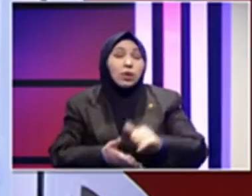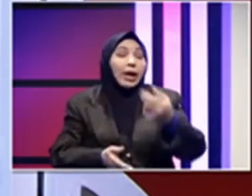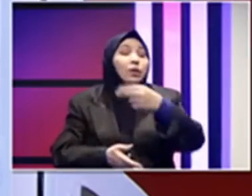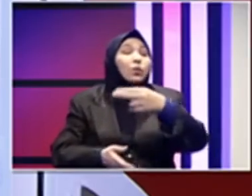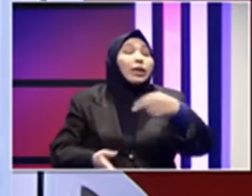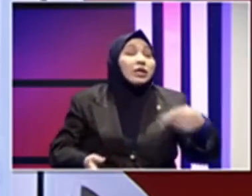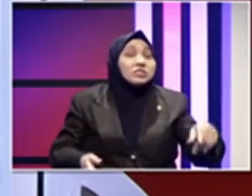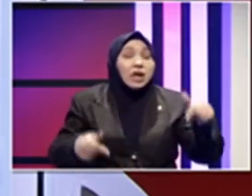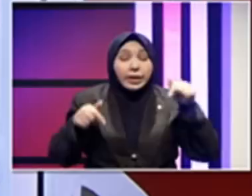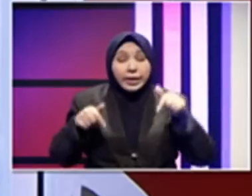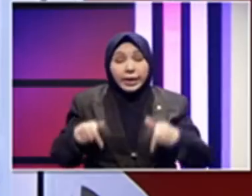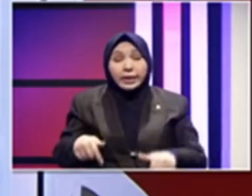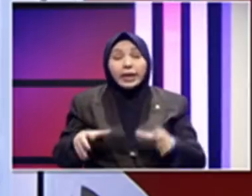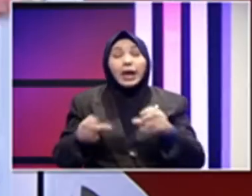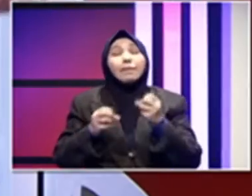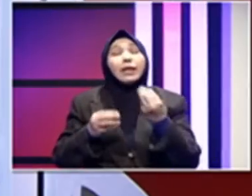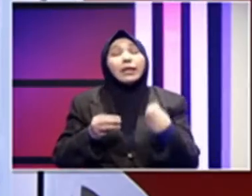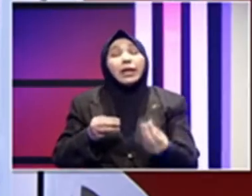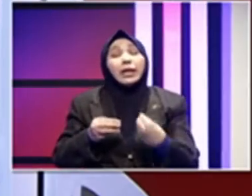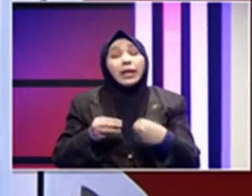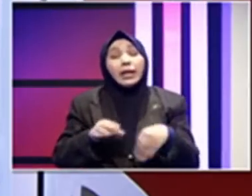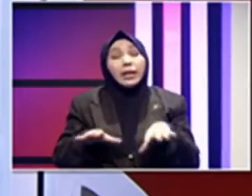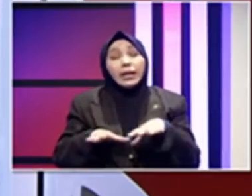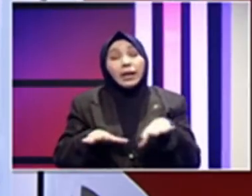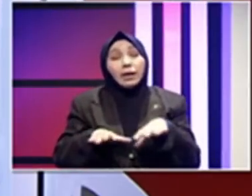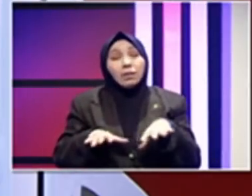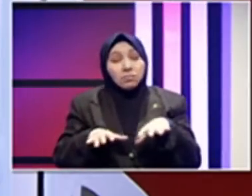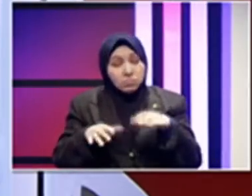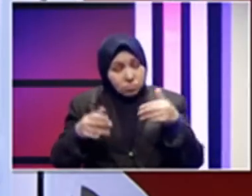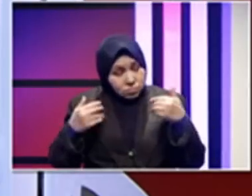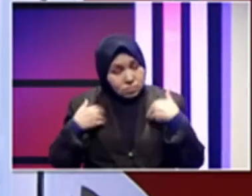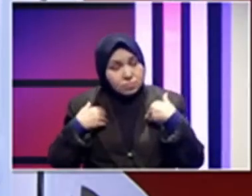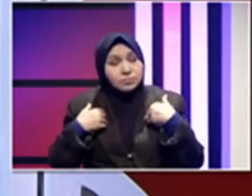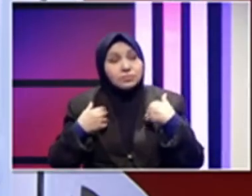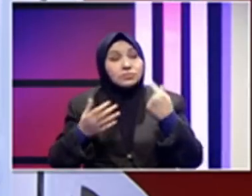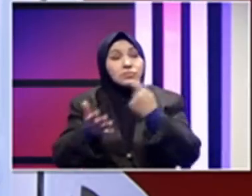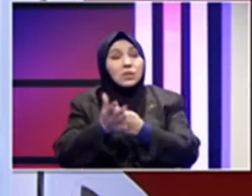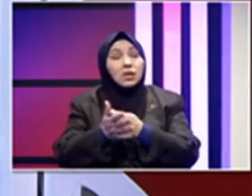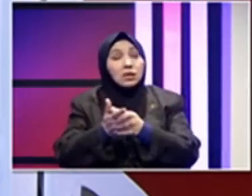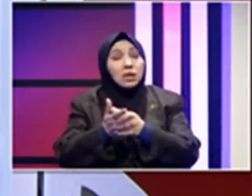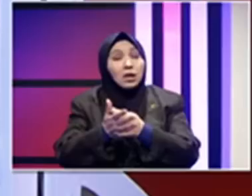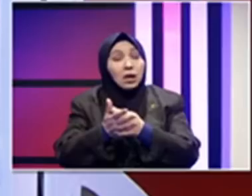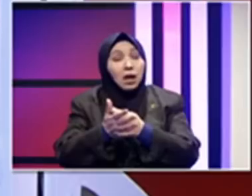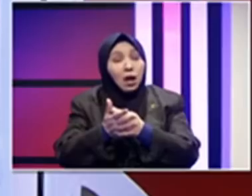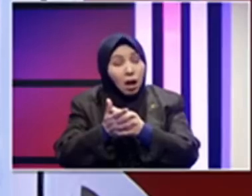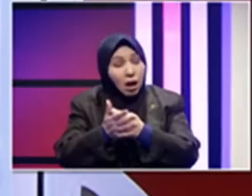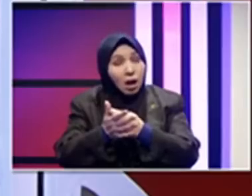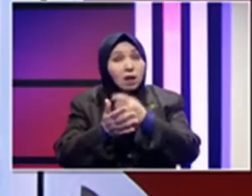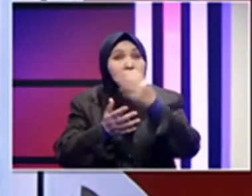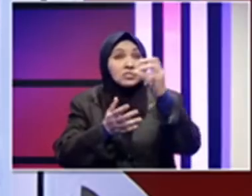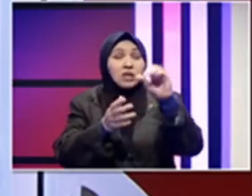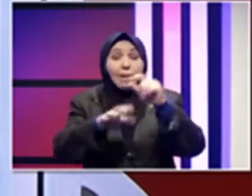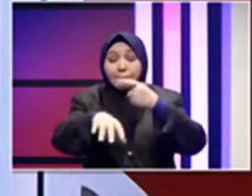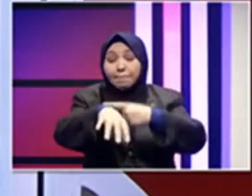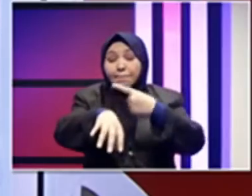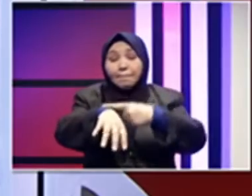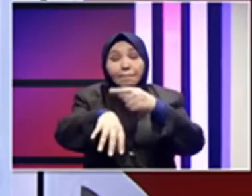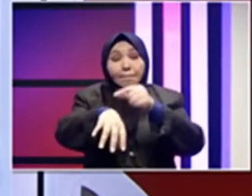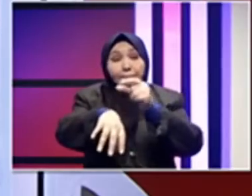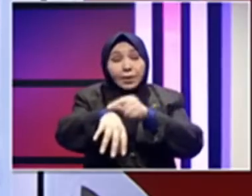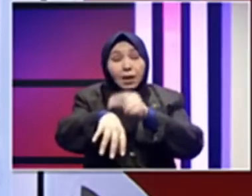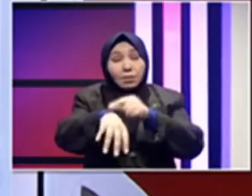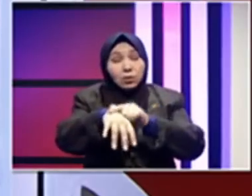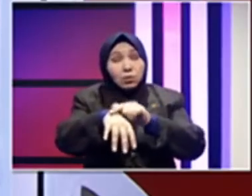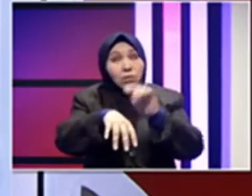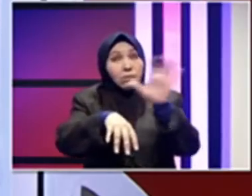Indonesia, kita dapat sikit je. Dulu saya dekat California, Ustaz, ya. Ada tiba-tiba jam tu bergegar dan ni, ya, macam pening kepala lah,